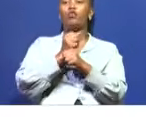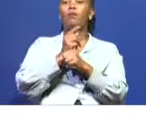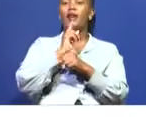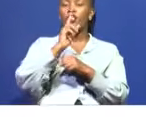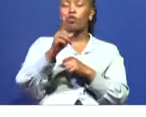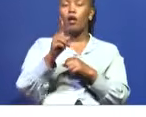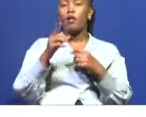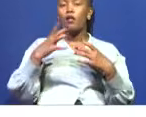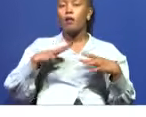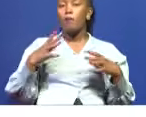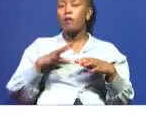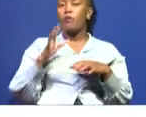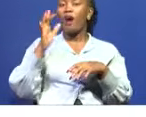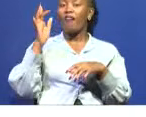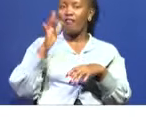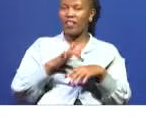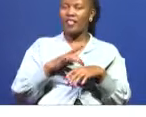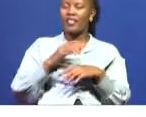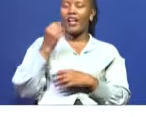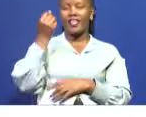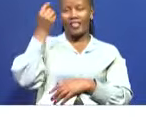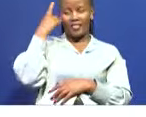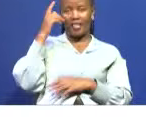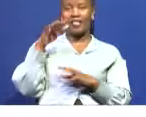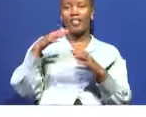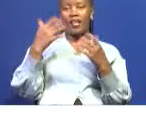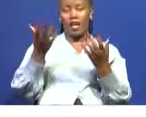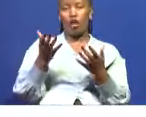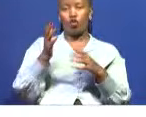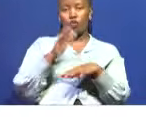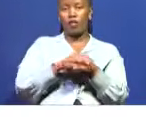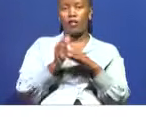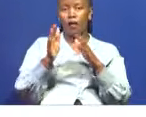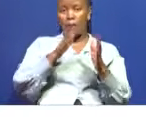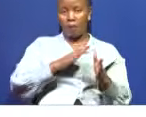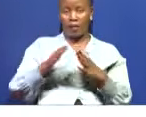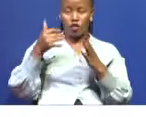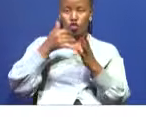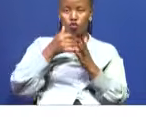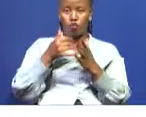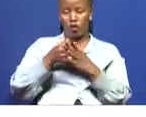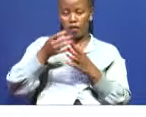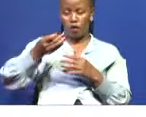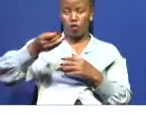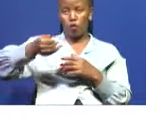ardhi walioathirika wanafahamu mchakato wa kupata ardhi hiyo. Ndutamo Kami, Darubini Wikendi.